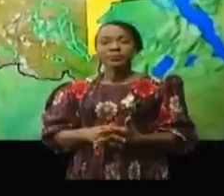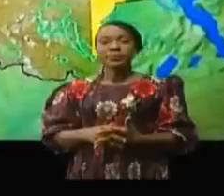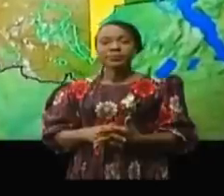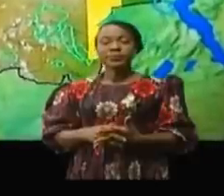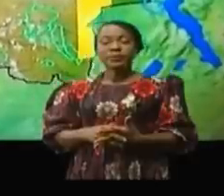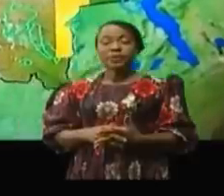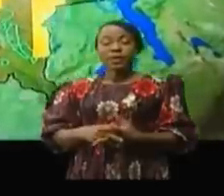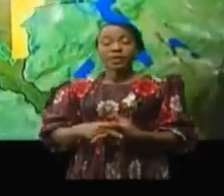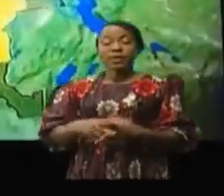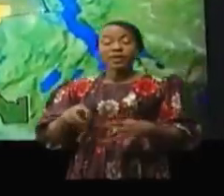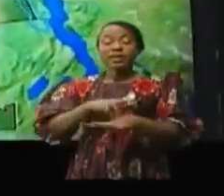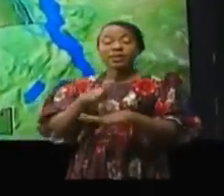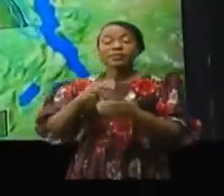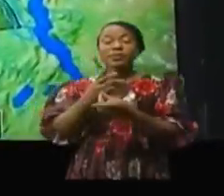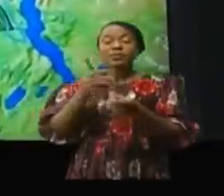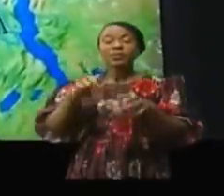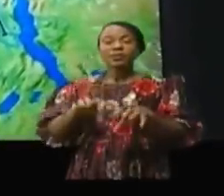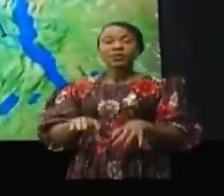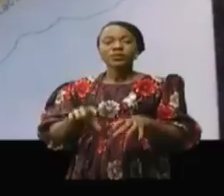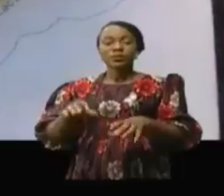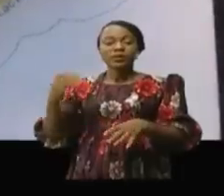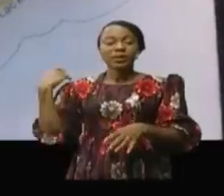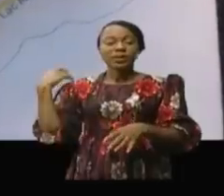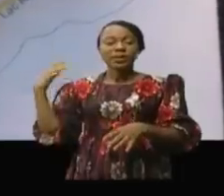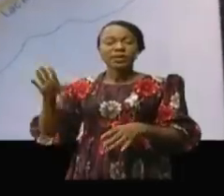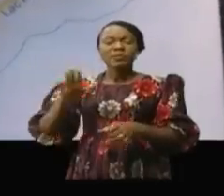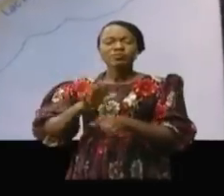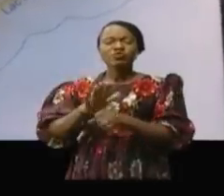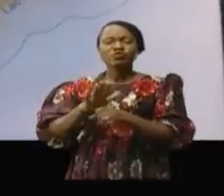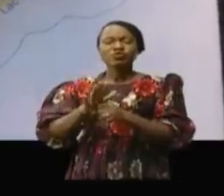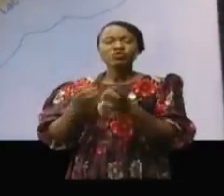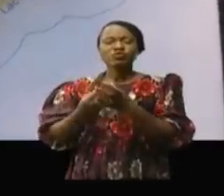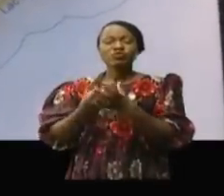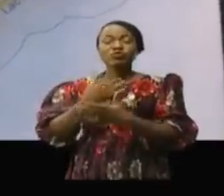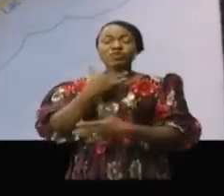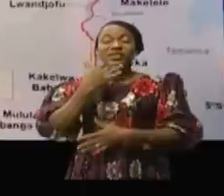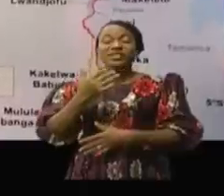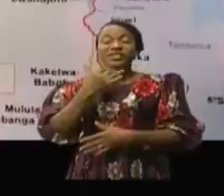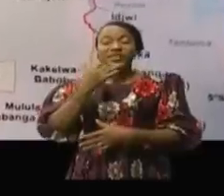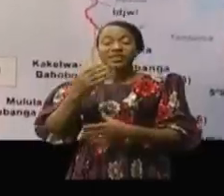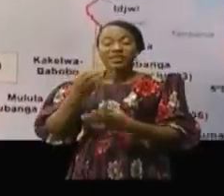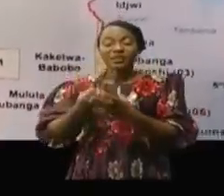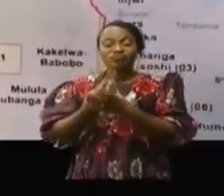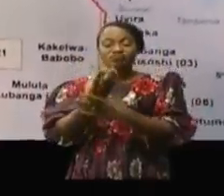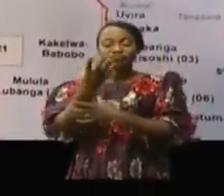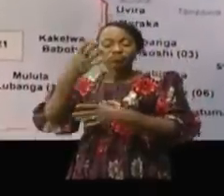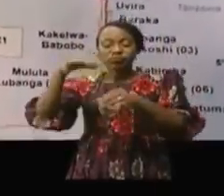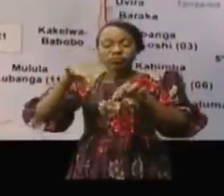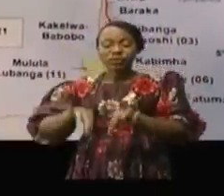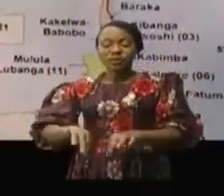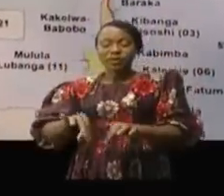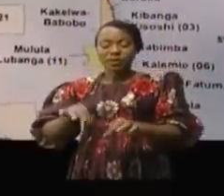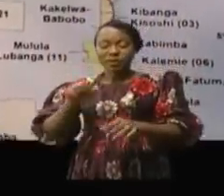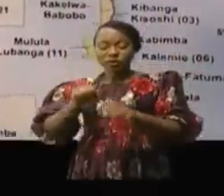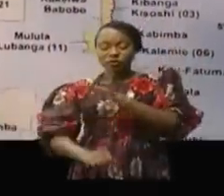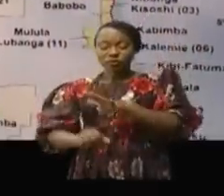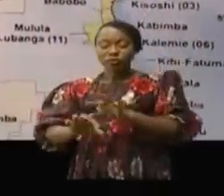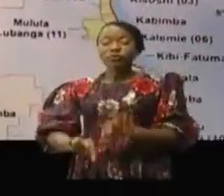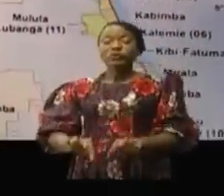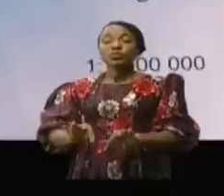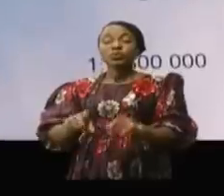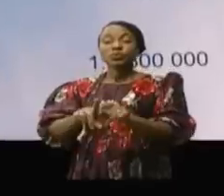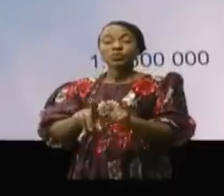La République démocratique du Congo est un État aux multiples ressources variées dans son sol et son sous-sol, présentant un